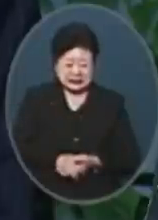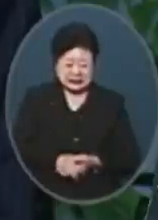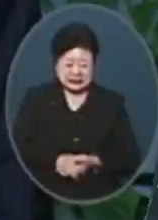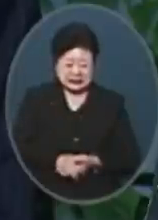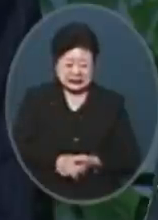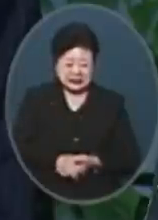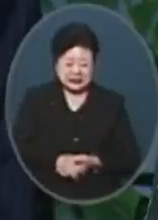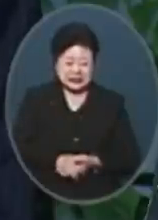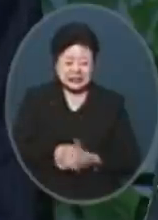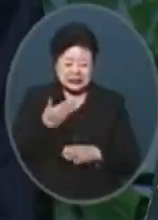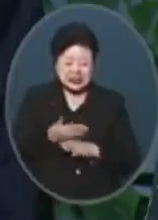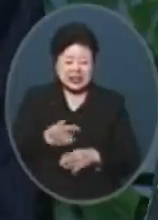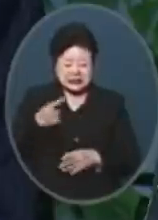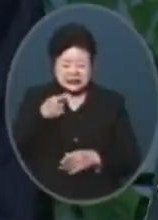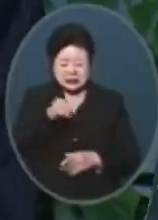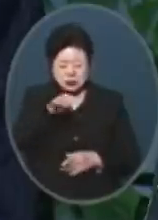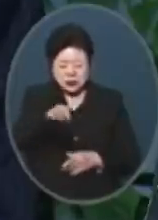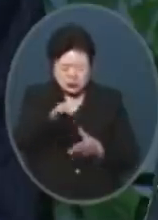또 다른 기도를 하고.